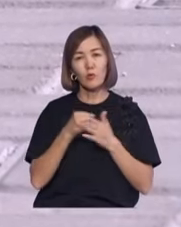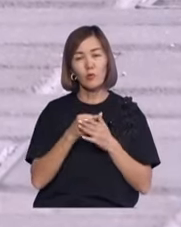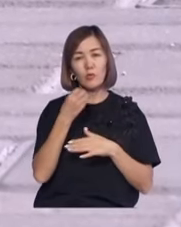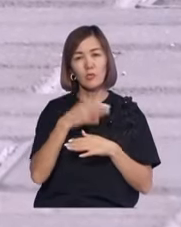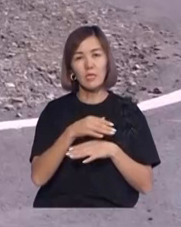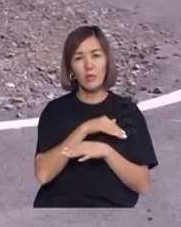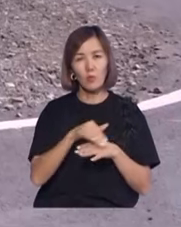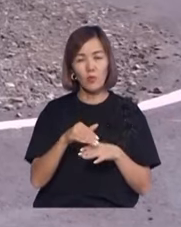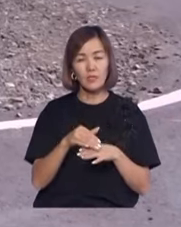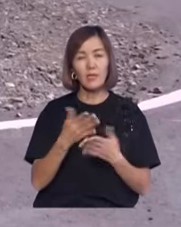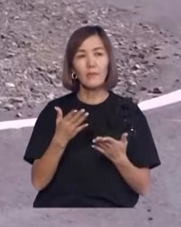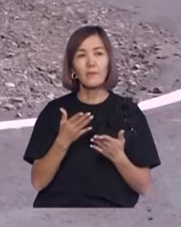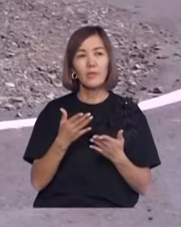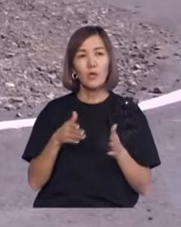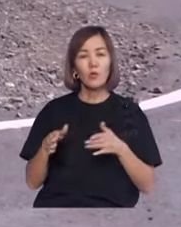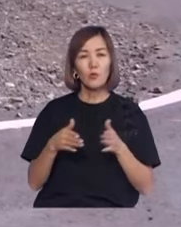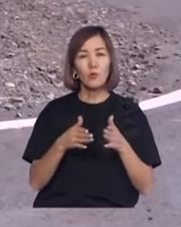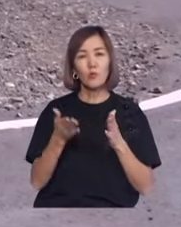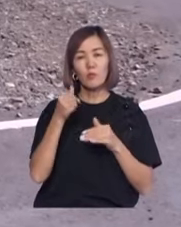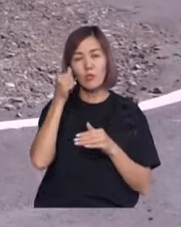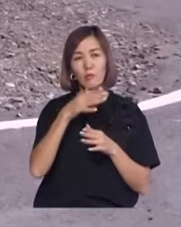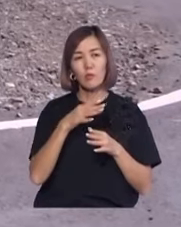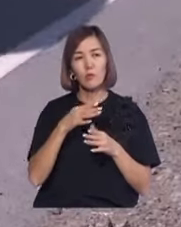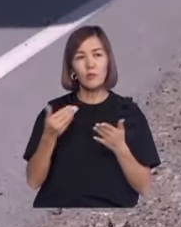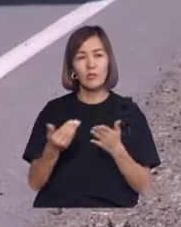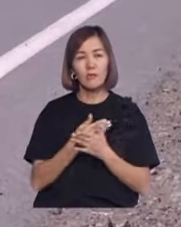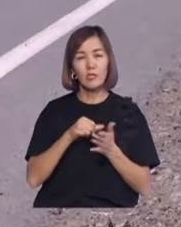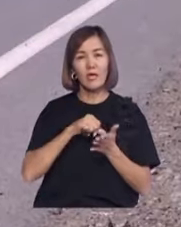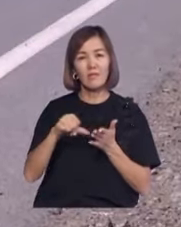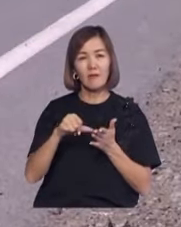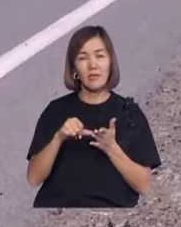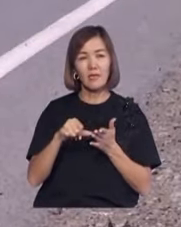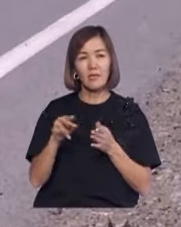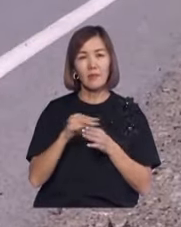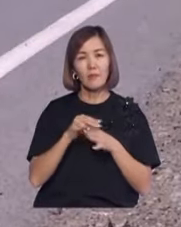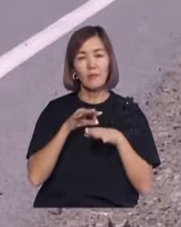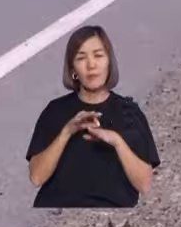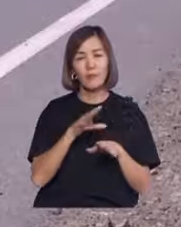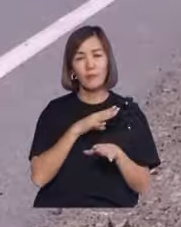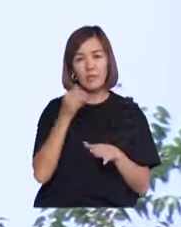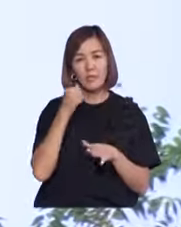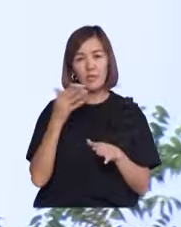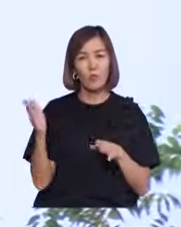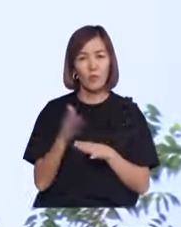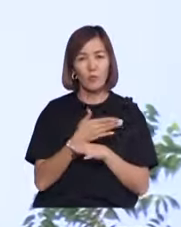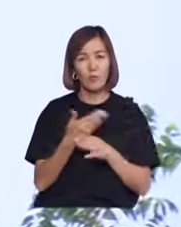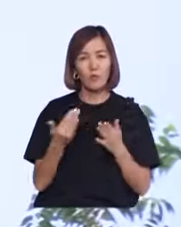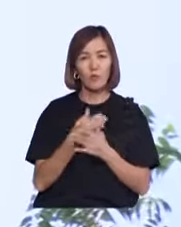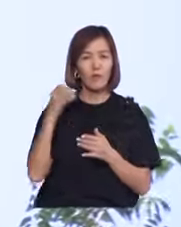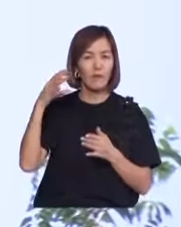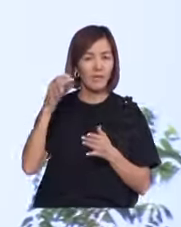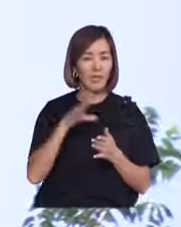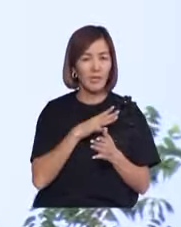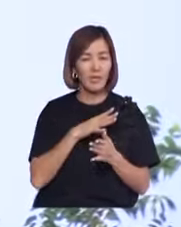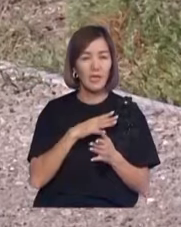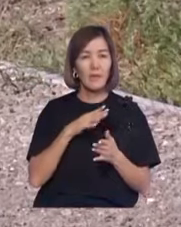села. К слову, на самой дороге в прошлом году было положено свежее асфальтовое покрытие и проведен демонтаж старых и установка новых фонарей. Сейчас